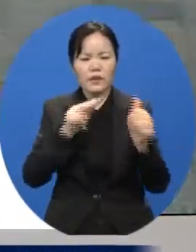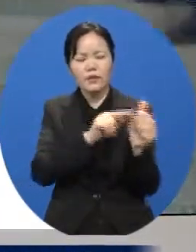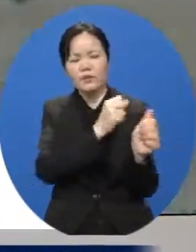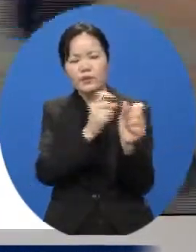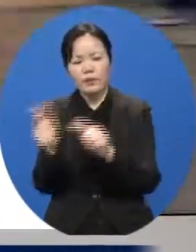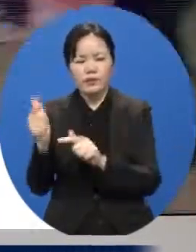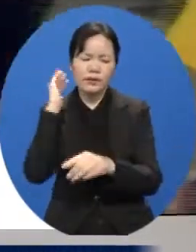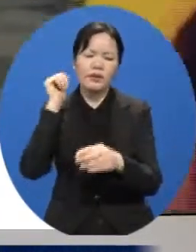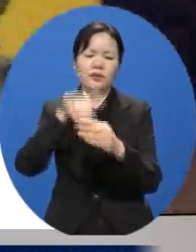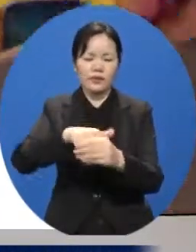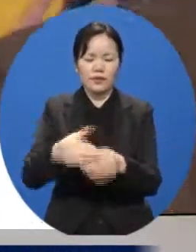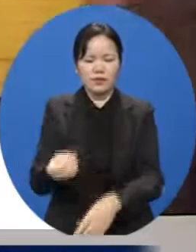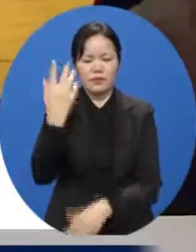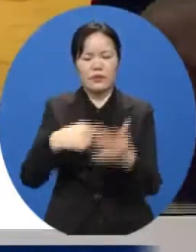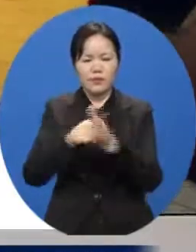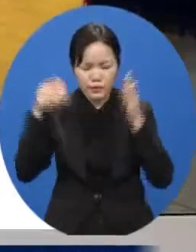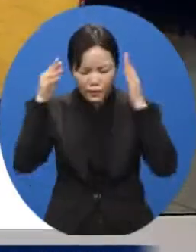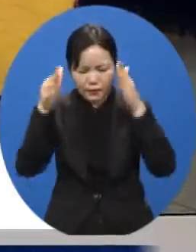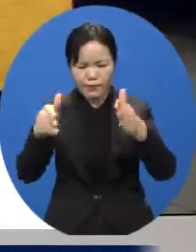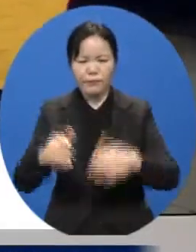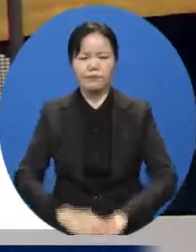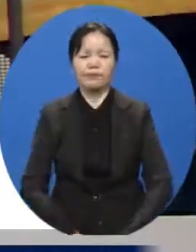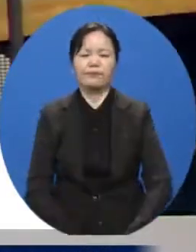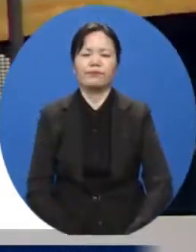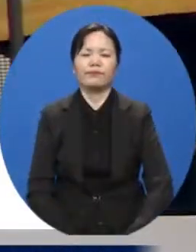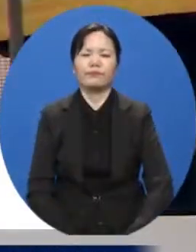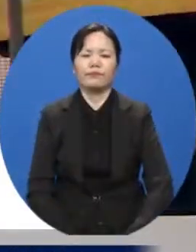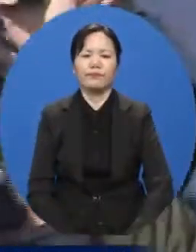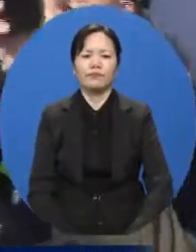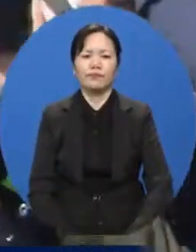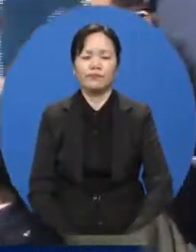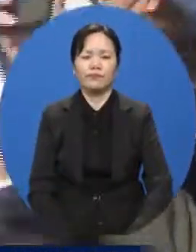대선 승리를 향해 총력전에 돌입했습니다. 최한성 기자입니다.